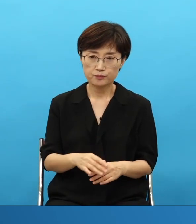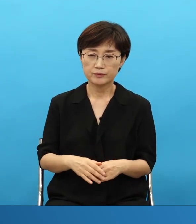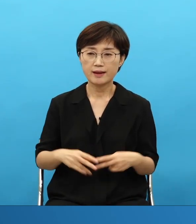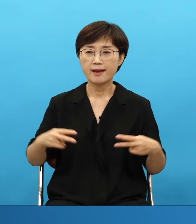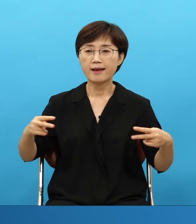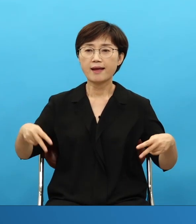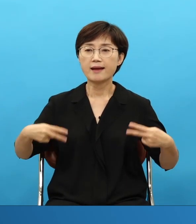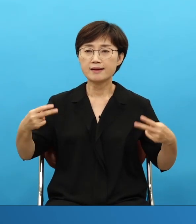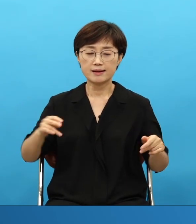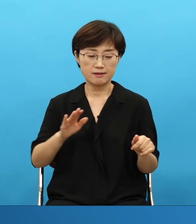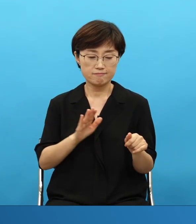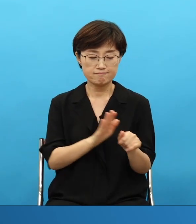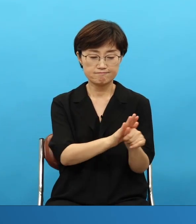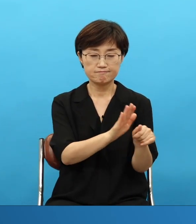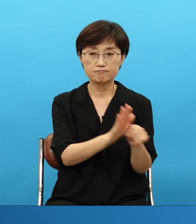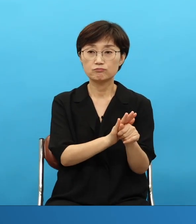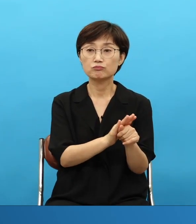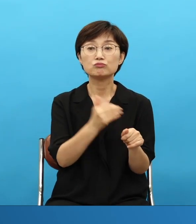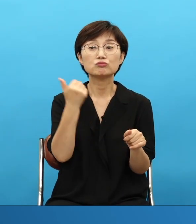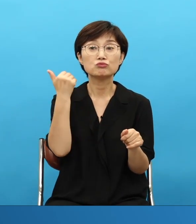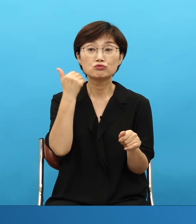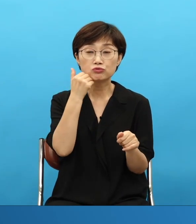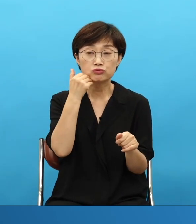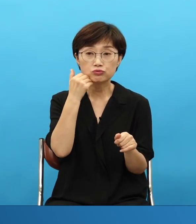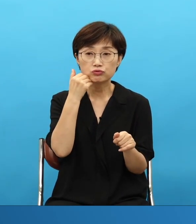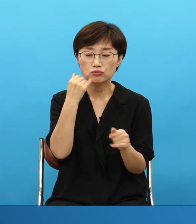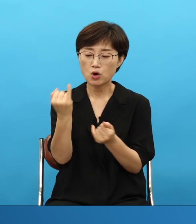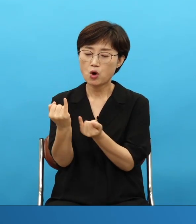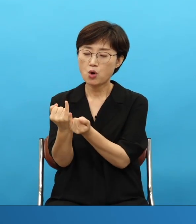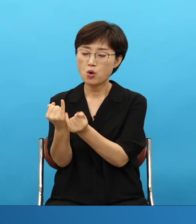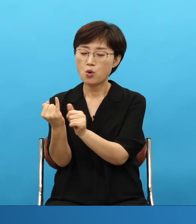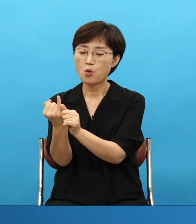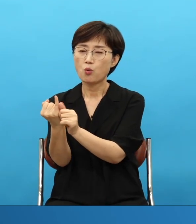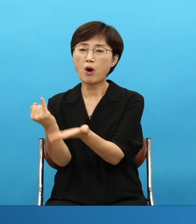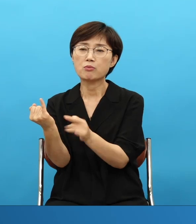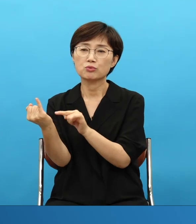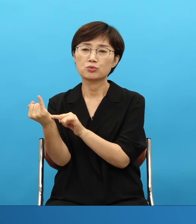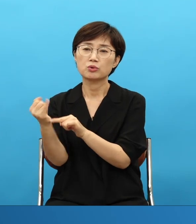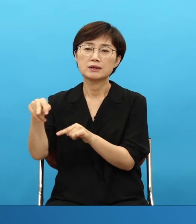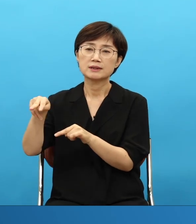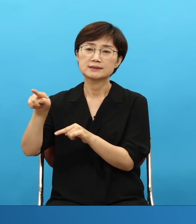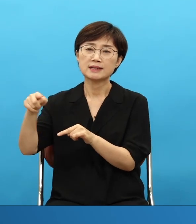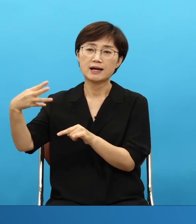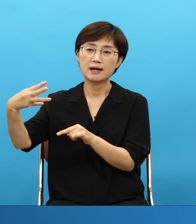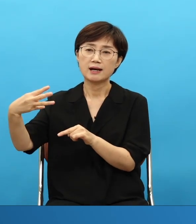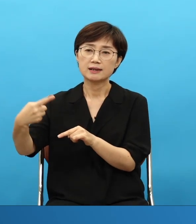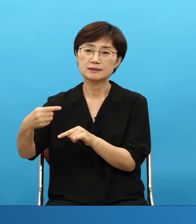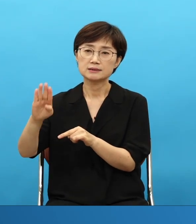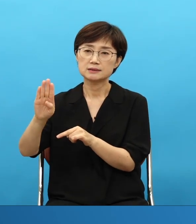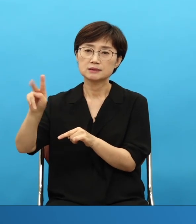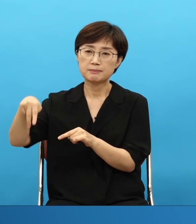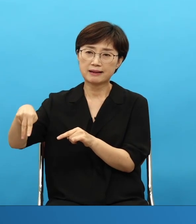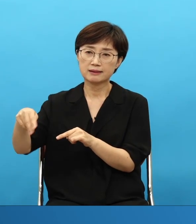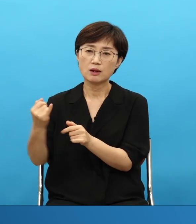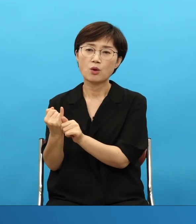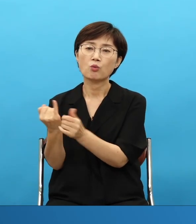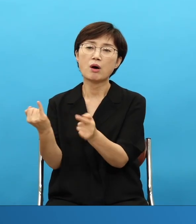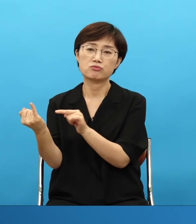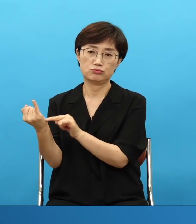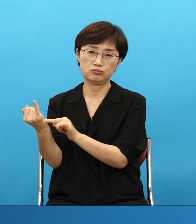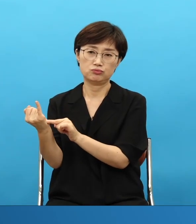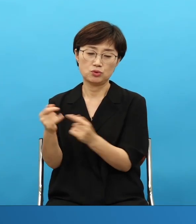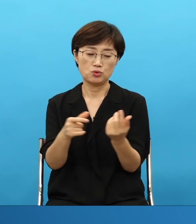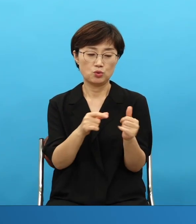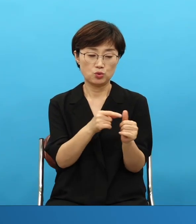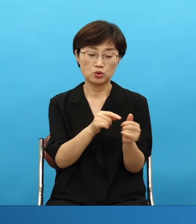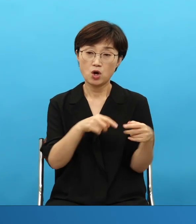돈 사르밧 과부. And it doesn't have to be something big, but the widow of Zarephath who helped 이 Elisha. 엘리사를 돈